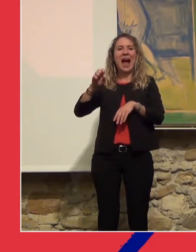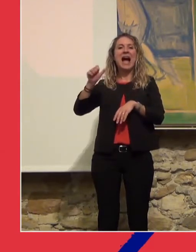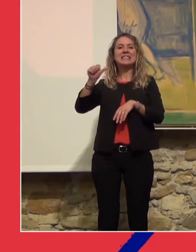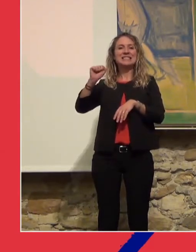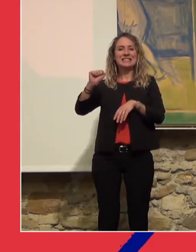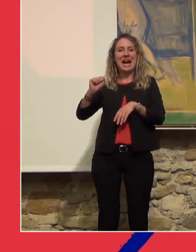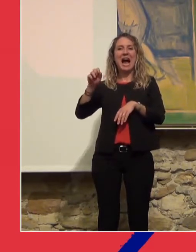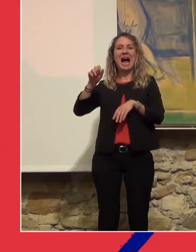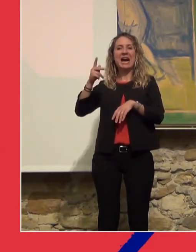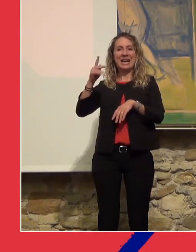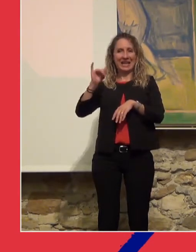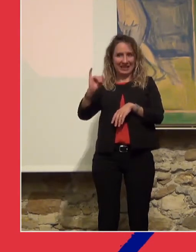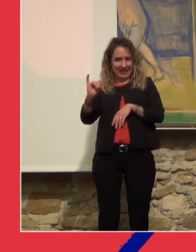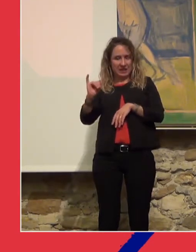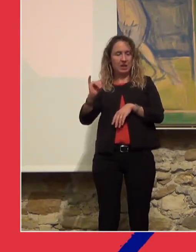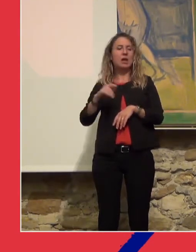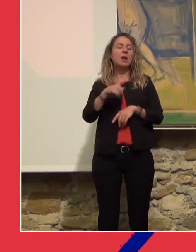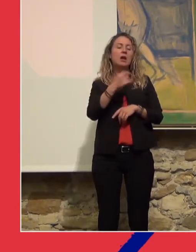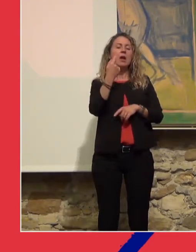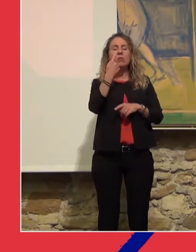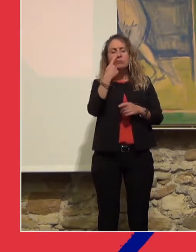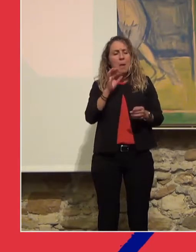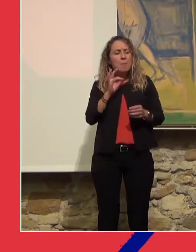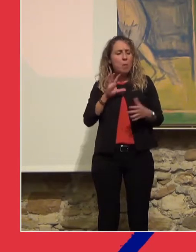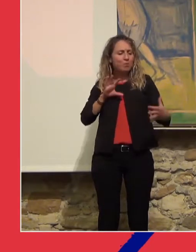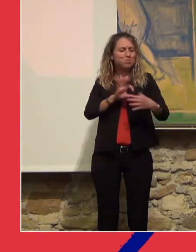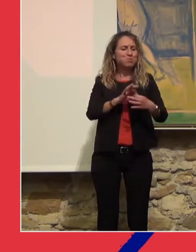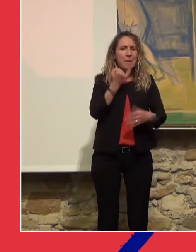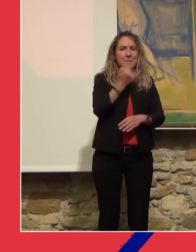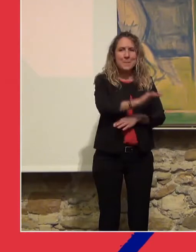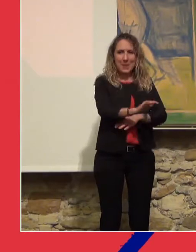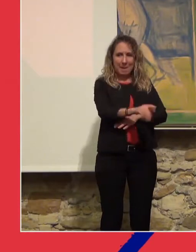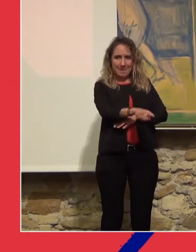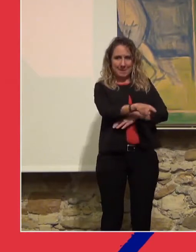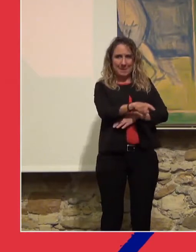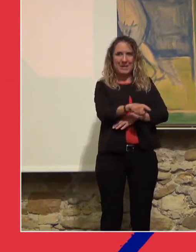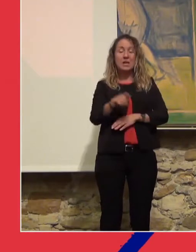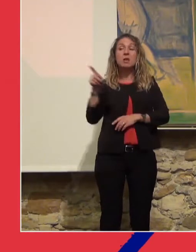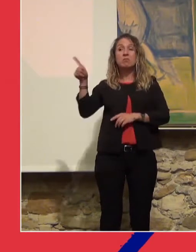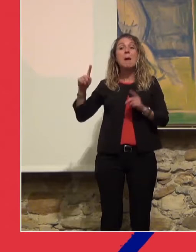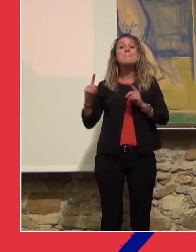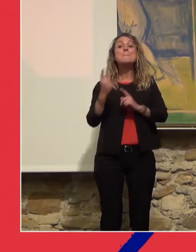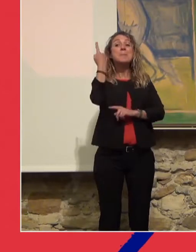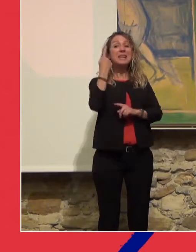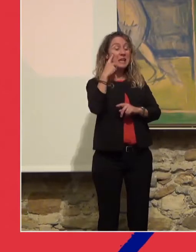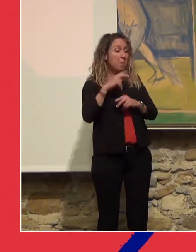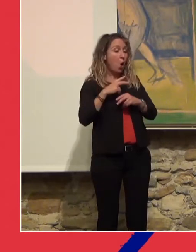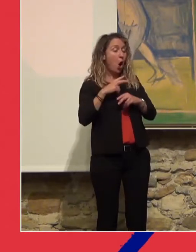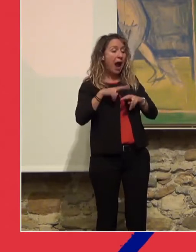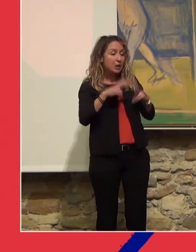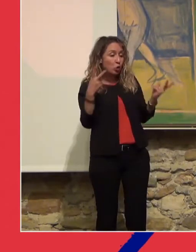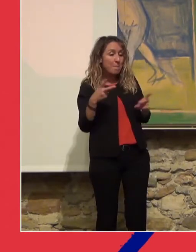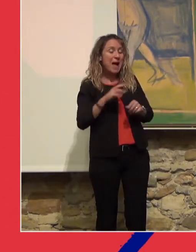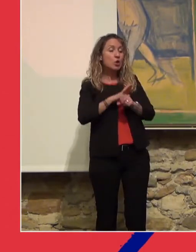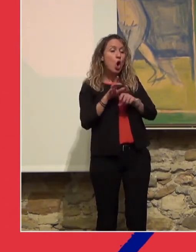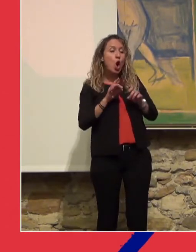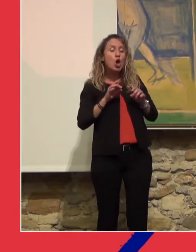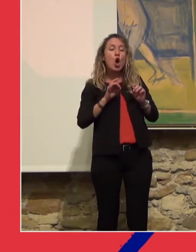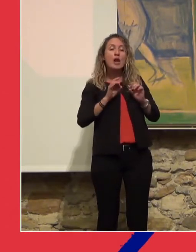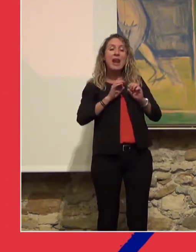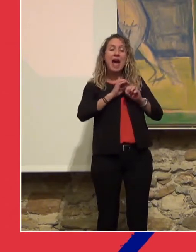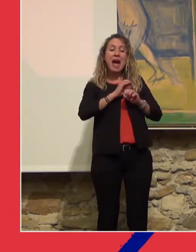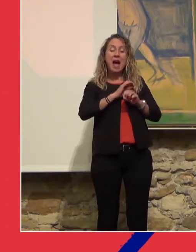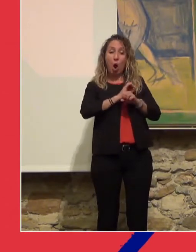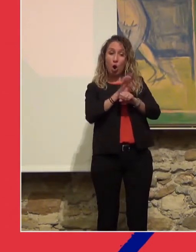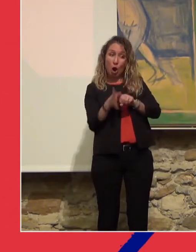giovani pazienti. Anche qui, con un pizzico di orgoglio, consentitemi di dire, tutti e 22 i bimbi